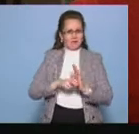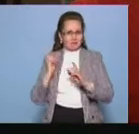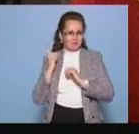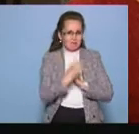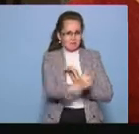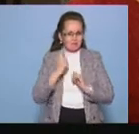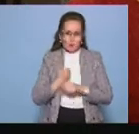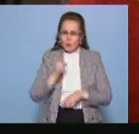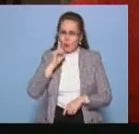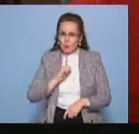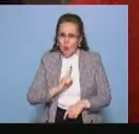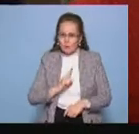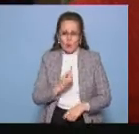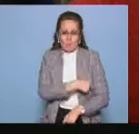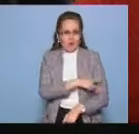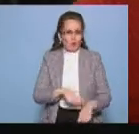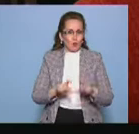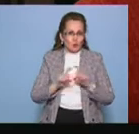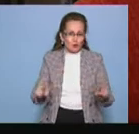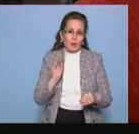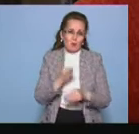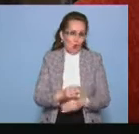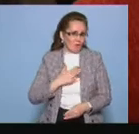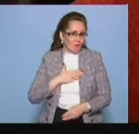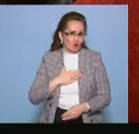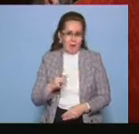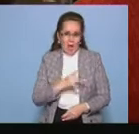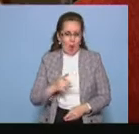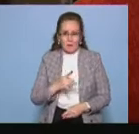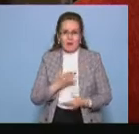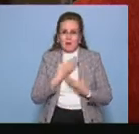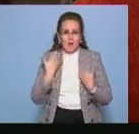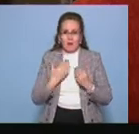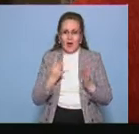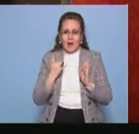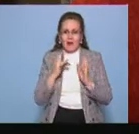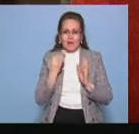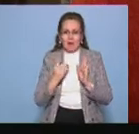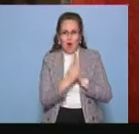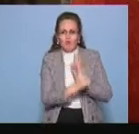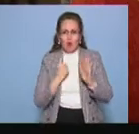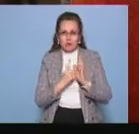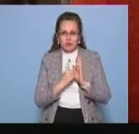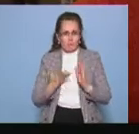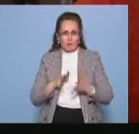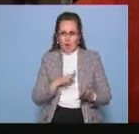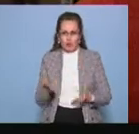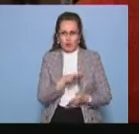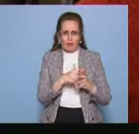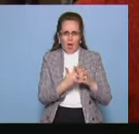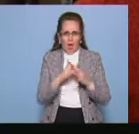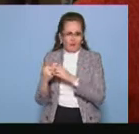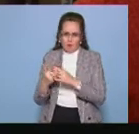добираться до учреждений, медицинских учреждений. Тем более в нашем районе нет рейсового сообщения между деревнями в